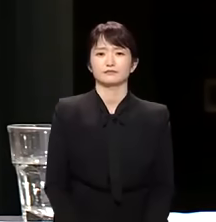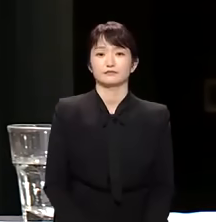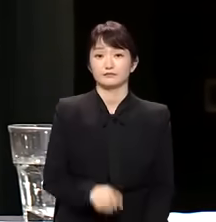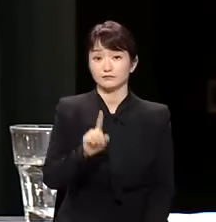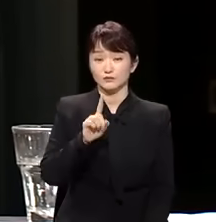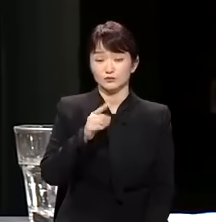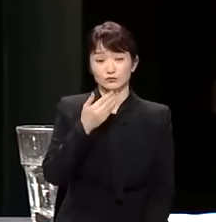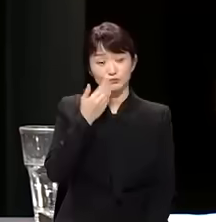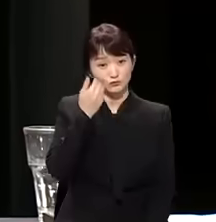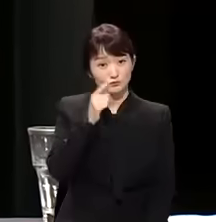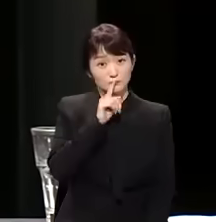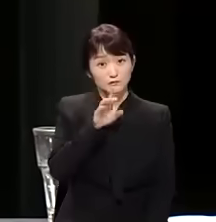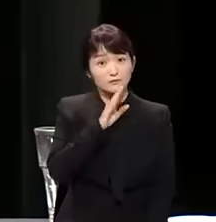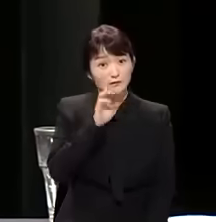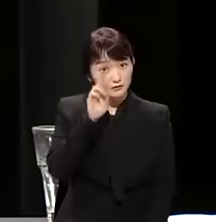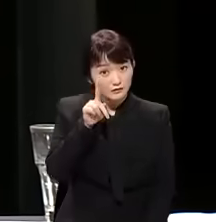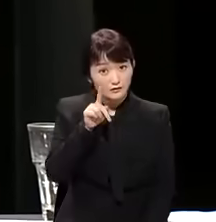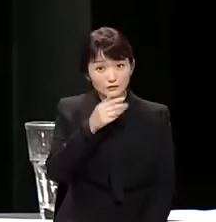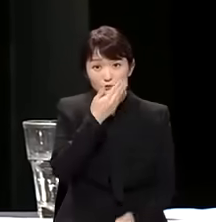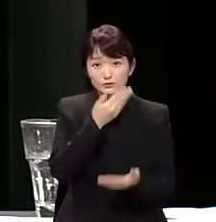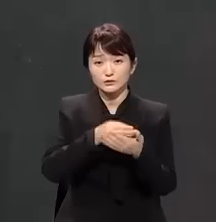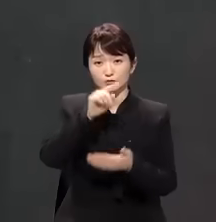터트리셨는데 체크포인트